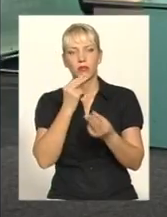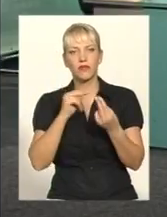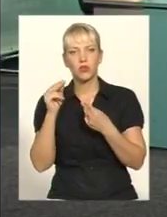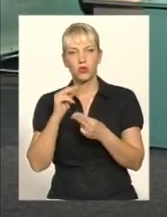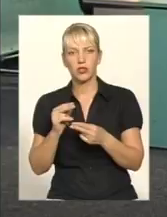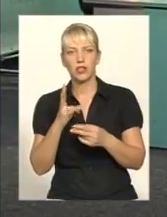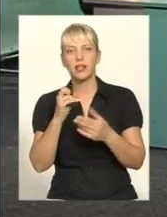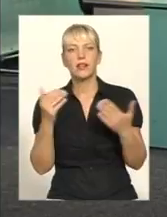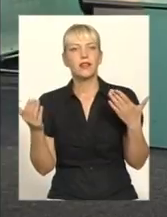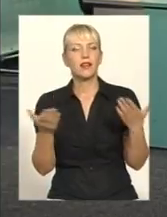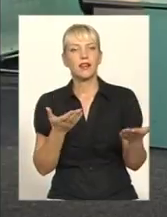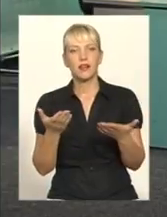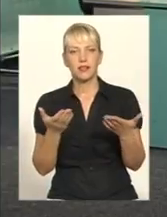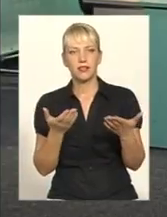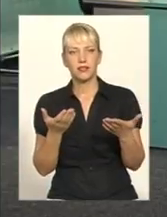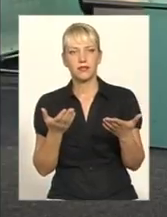яких